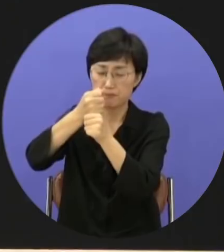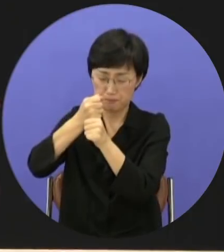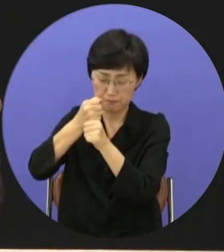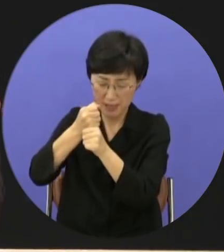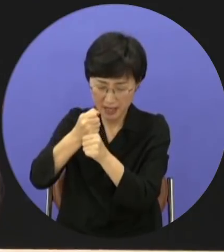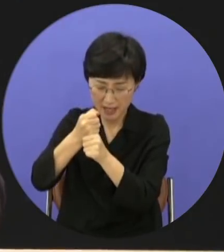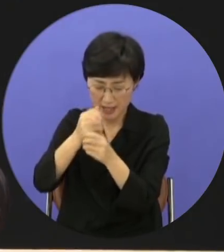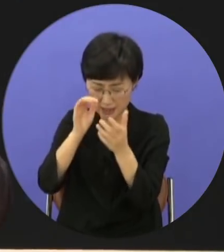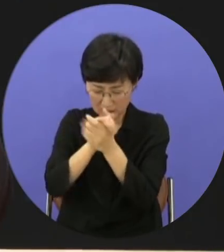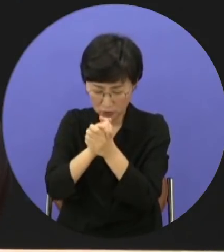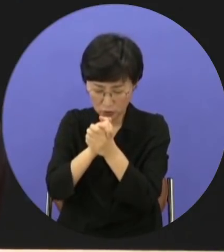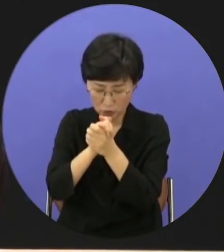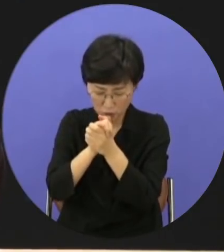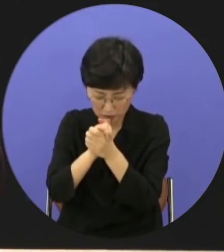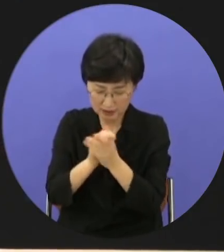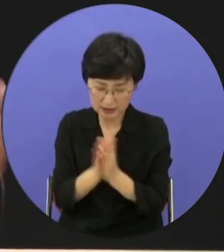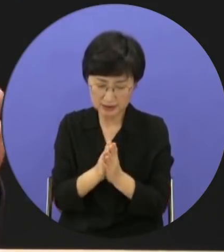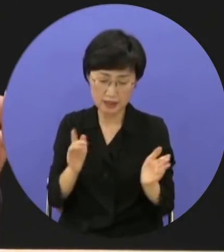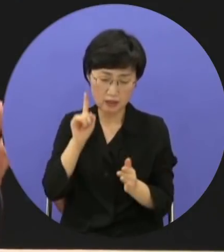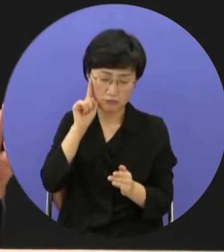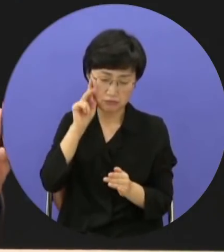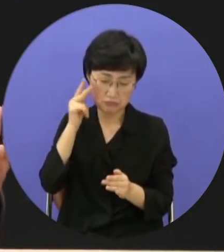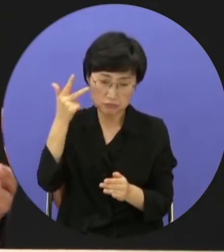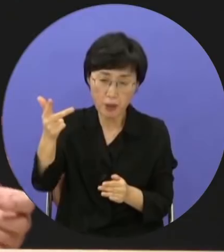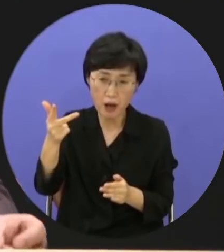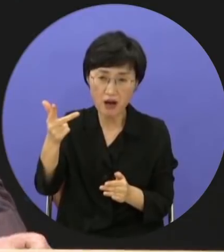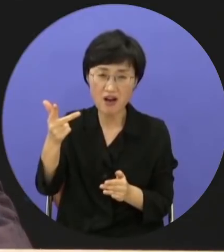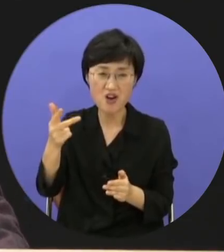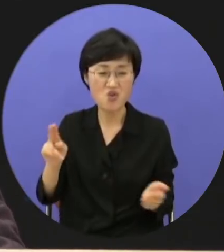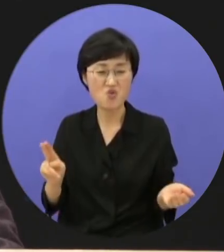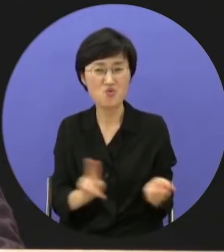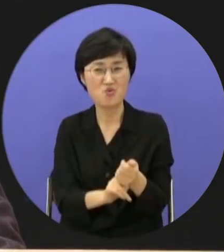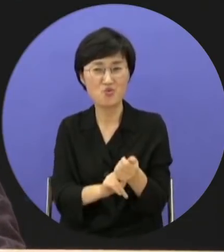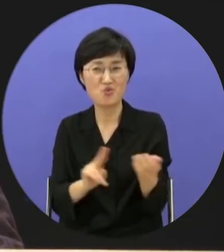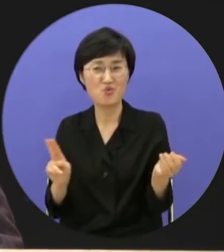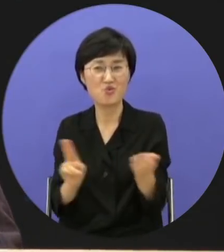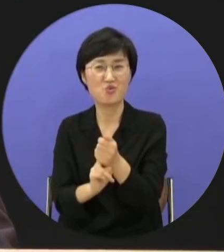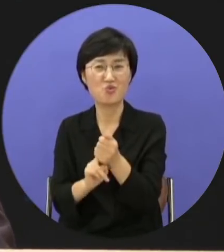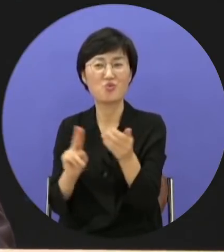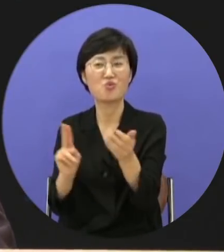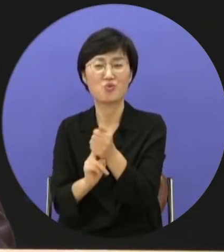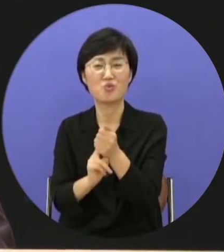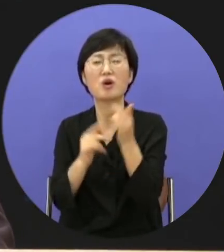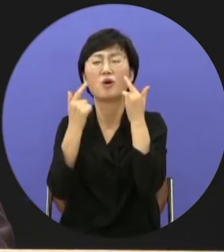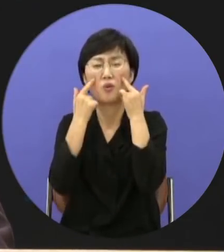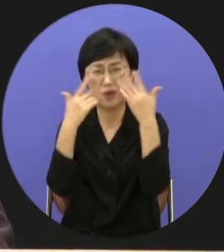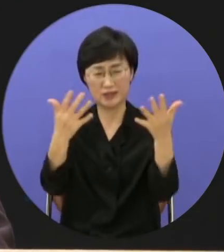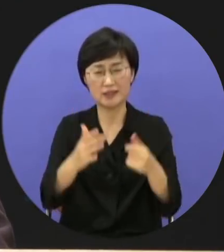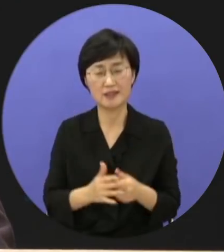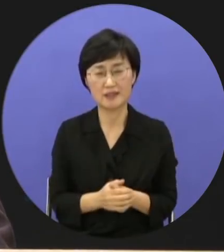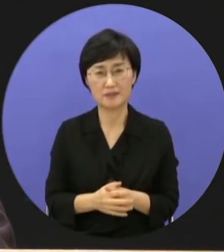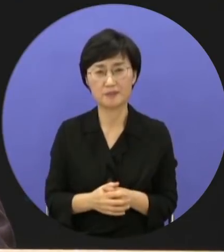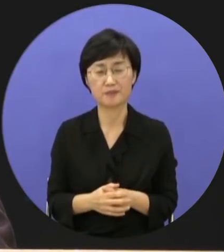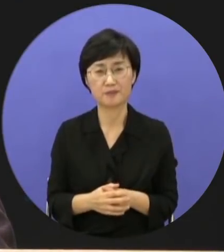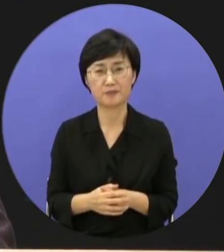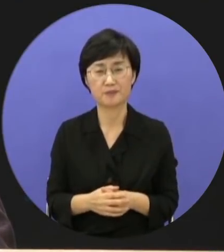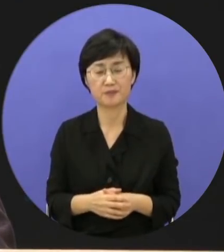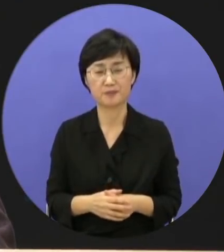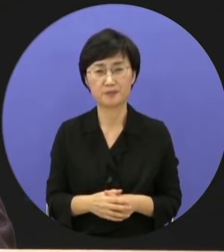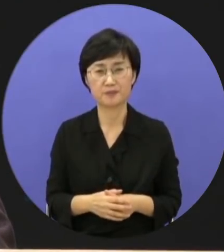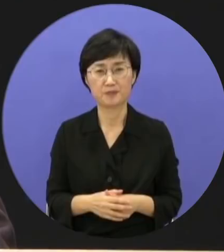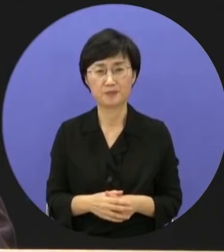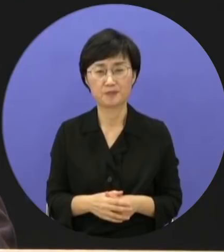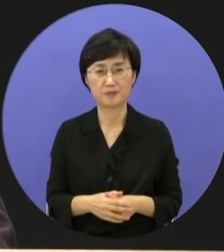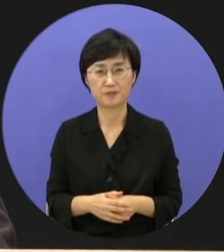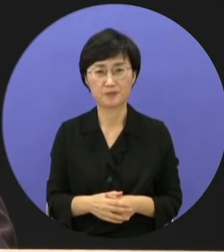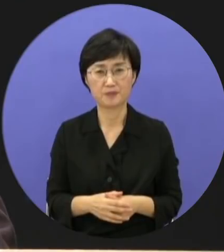완전히 하나님이라는 세계 복음화하게 돼 있는 겁니다. 이게. And if we enjoy this all life long, then rightfully so, we will carry out God's work of world